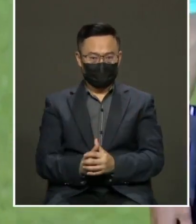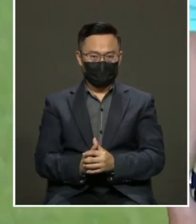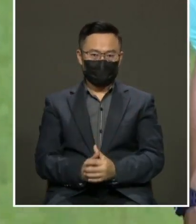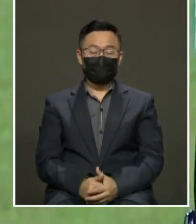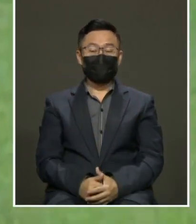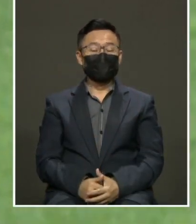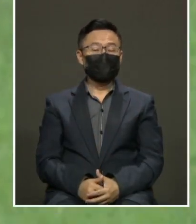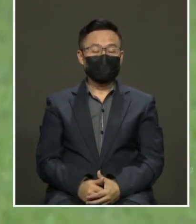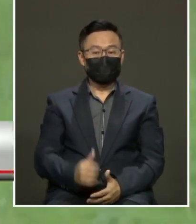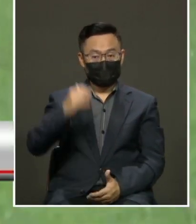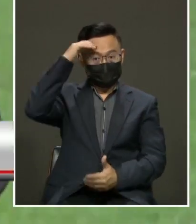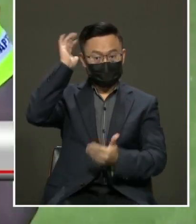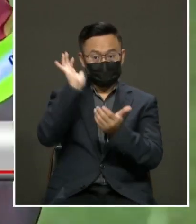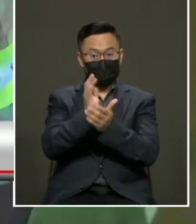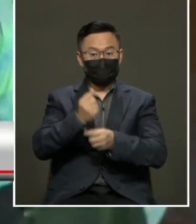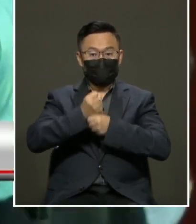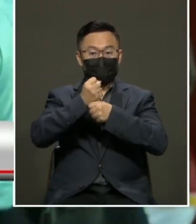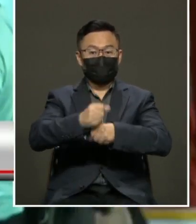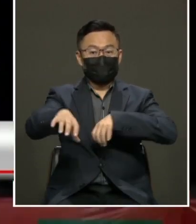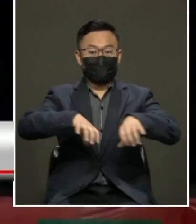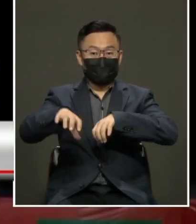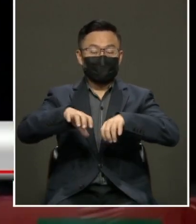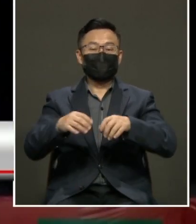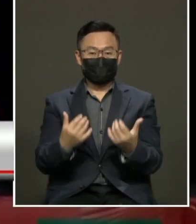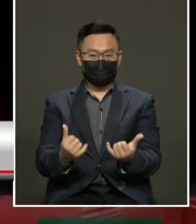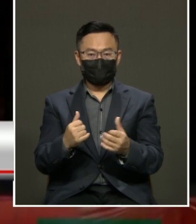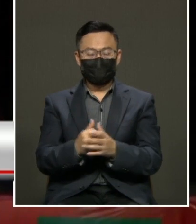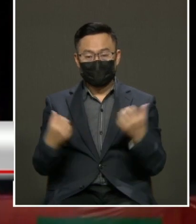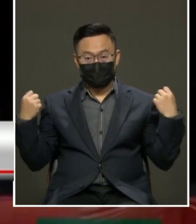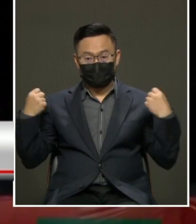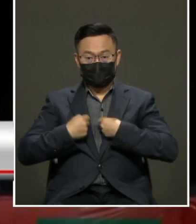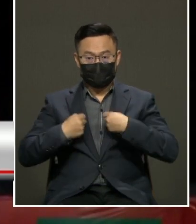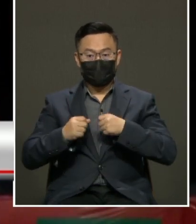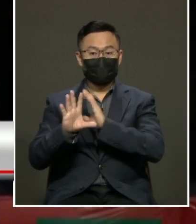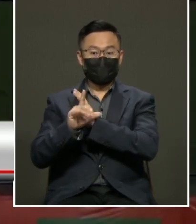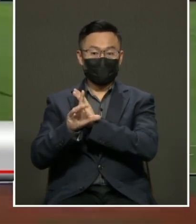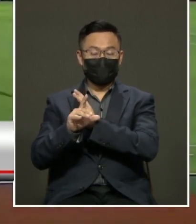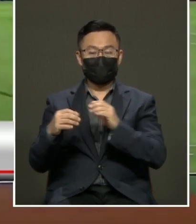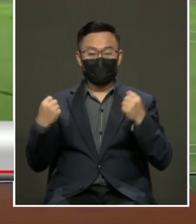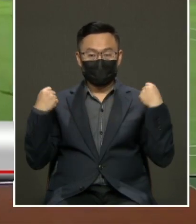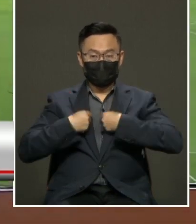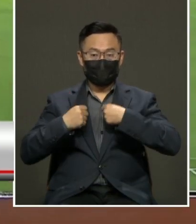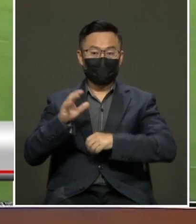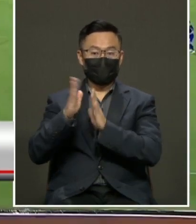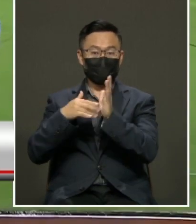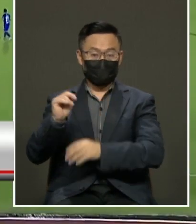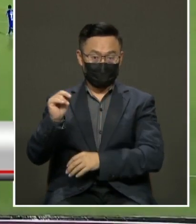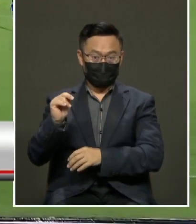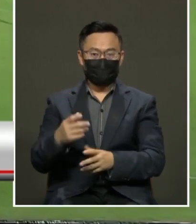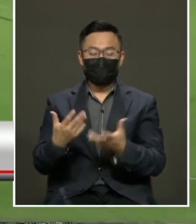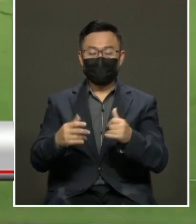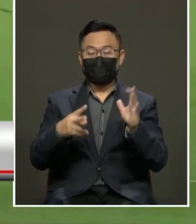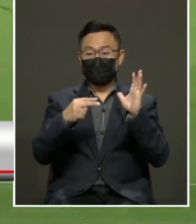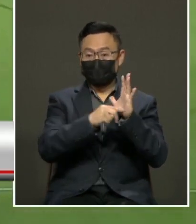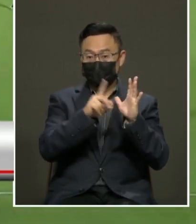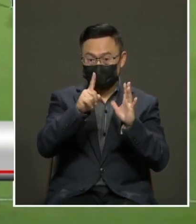ลิสเทโรนะคะเจอกับชลบุรี FC ในชุดสีน้ำเงินนะคะเทโรเนี่ยนัดแรกก็แพ้มานะคะแล้วก็นัดนี้มาเจอกับของแข็งอย่